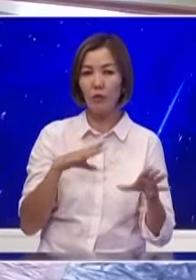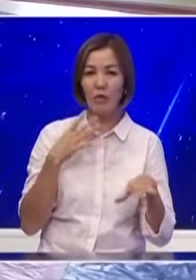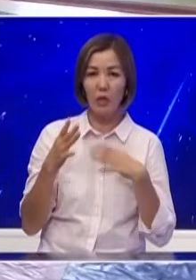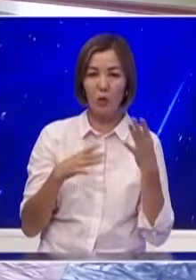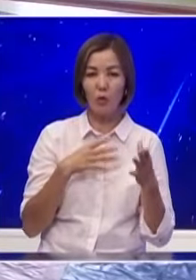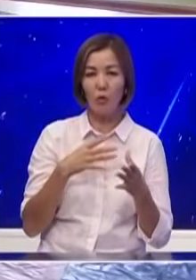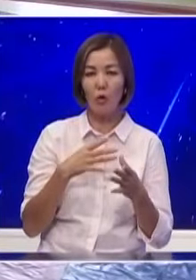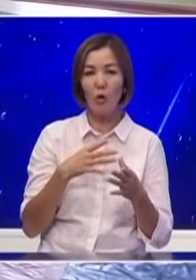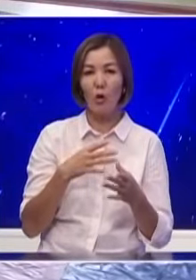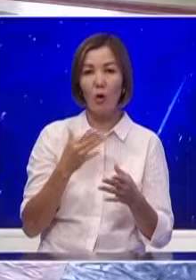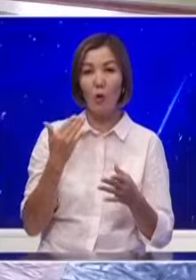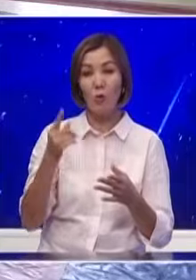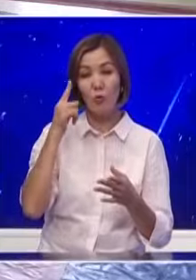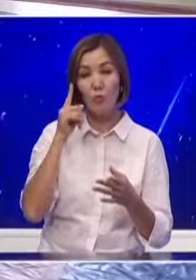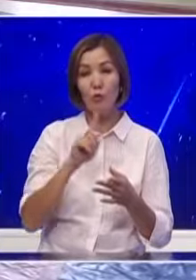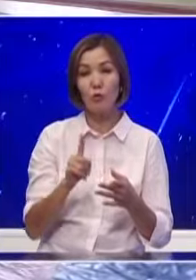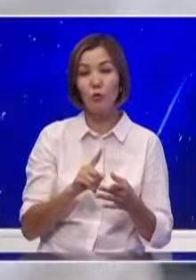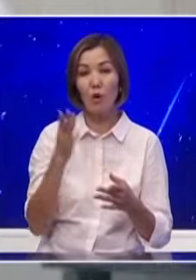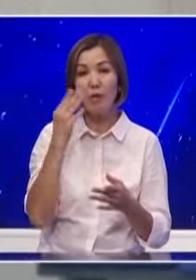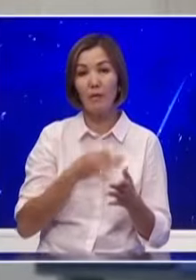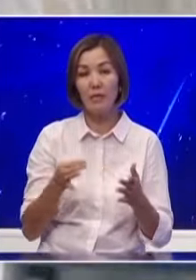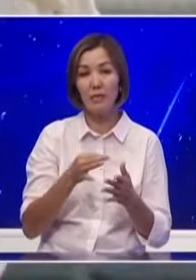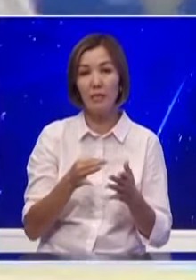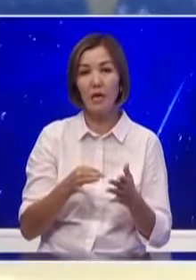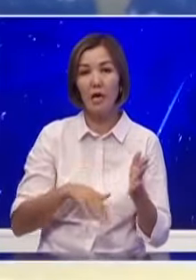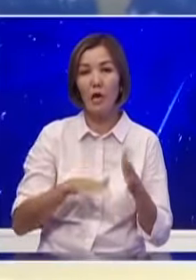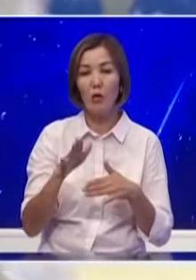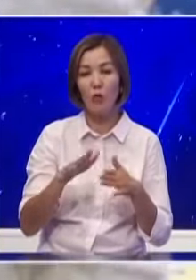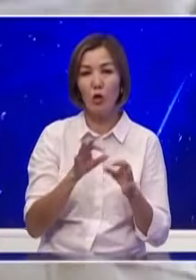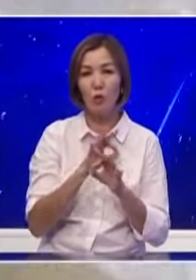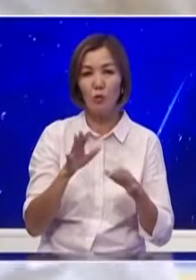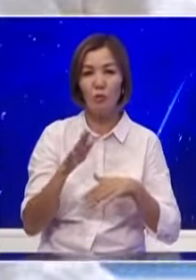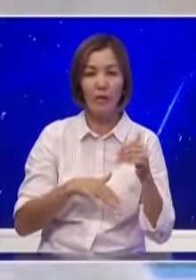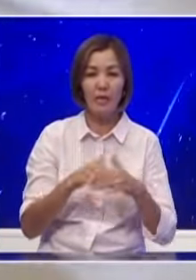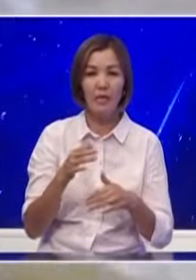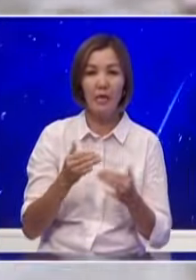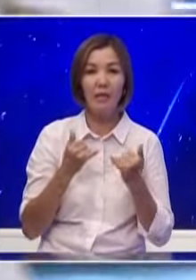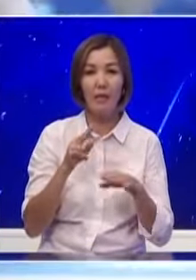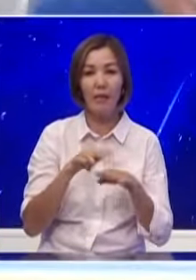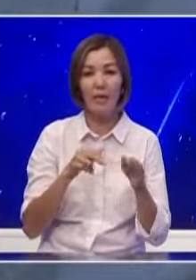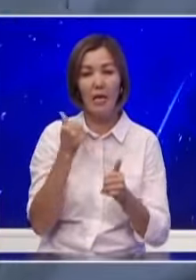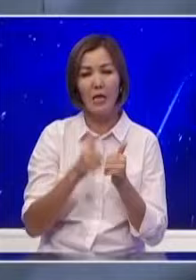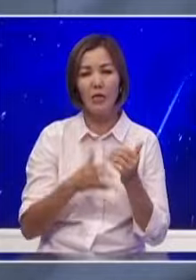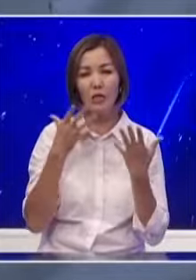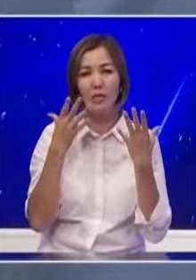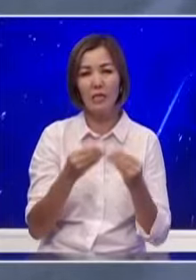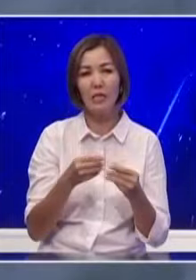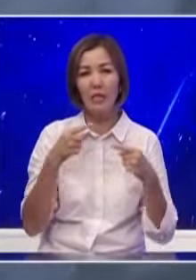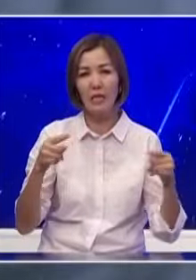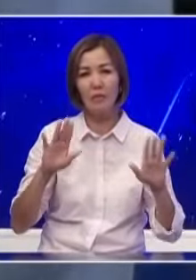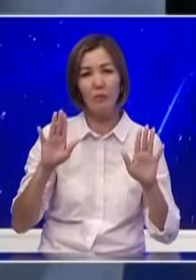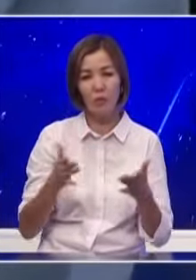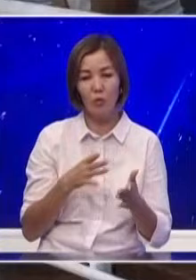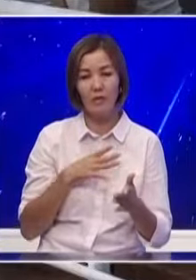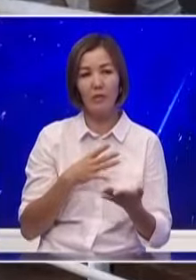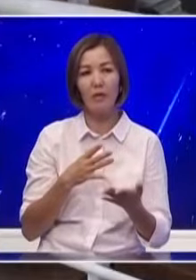Он считает, что чемпионат Алматинской области – хорошая практика для полицейских, которые ежедневно сталкиваются с различными ситуациями,